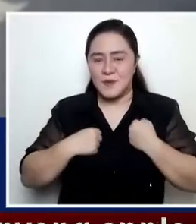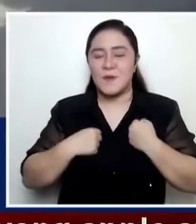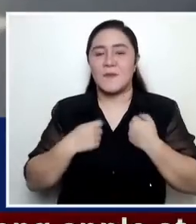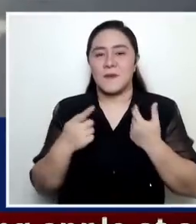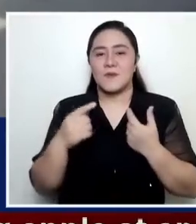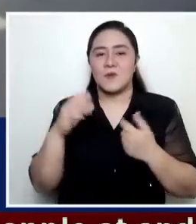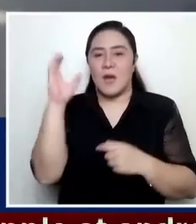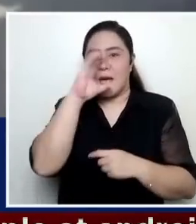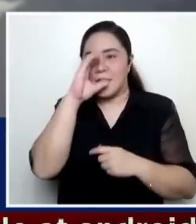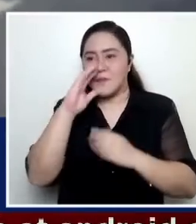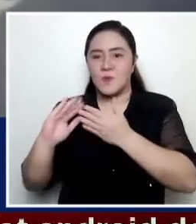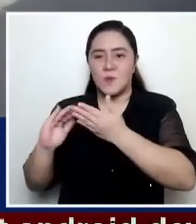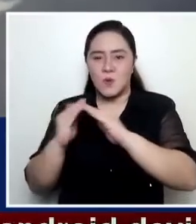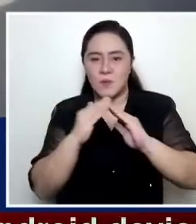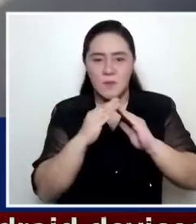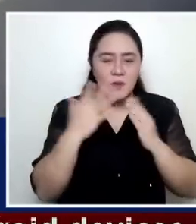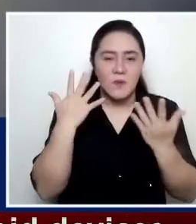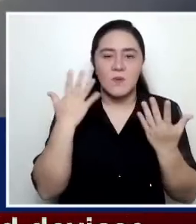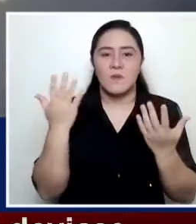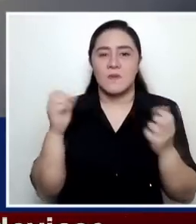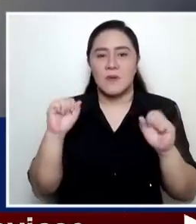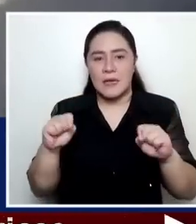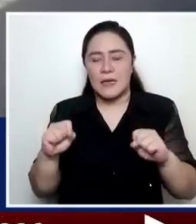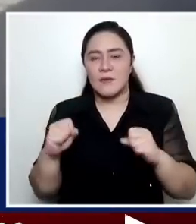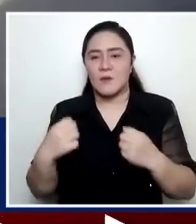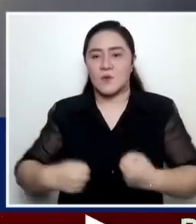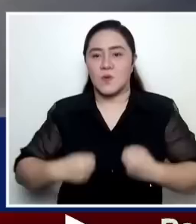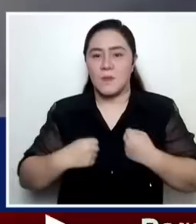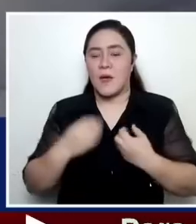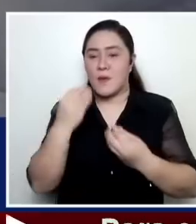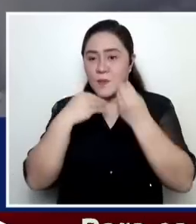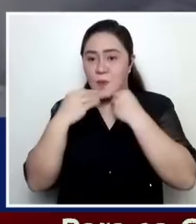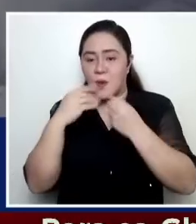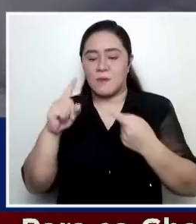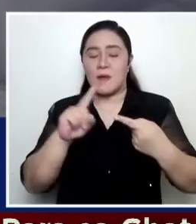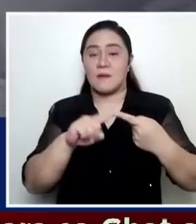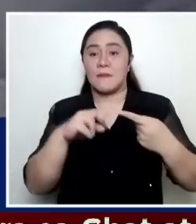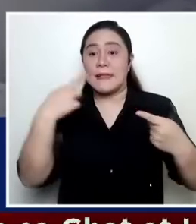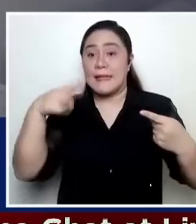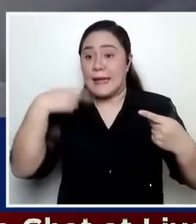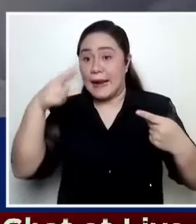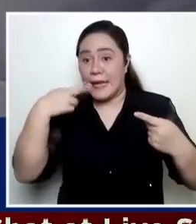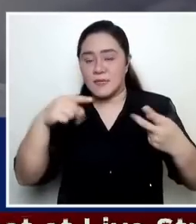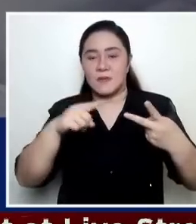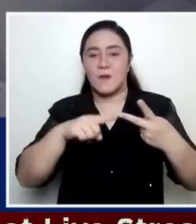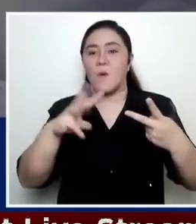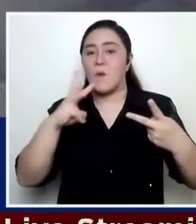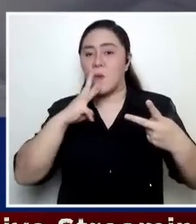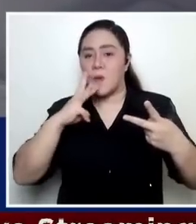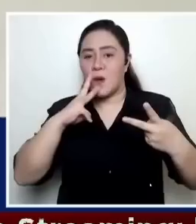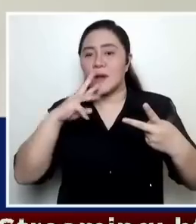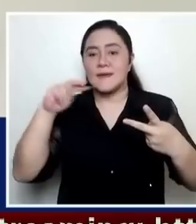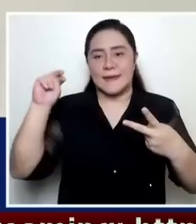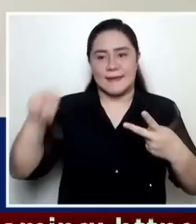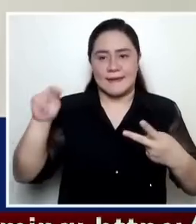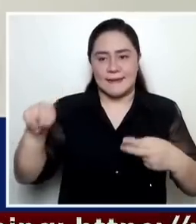paraan yung mga kababayan natin dito. Importante, bigas at tubig, Henry. Sapat naman yung bigas